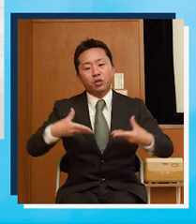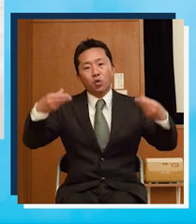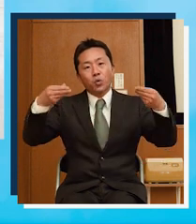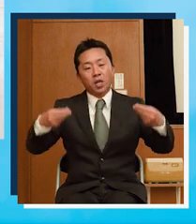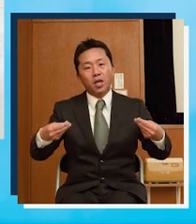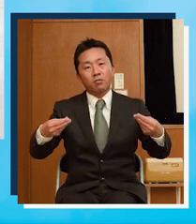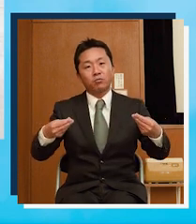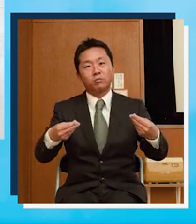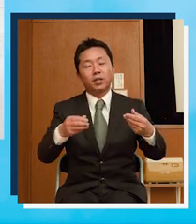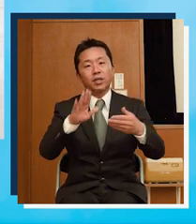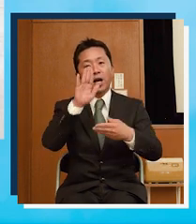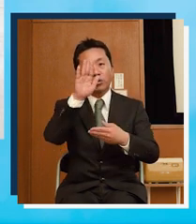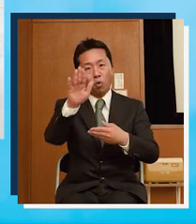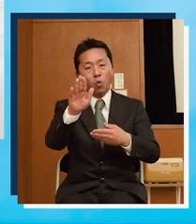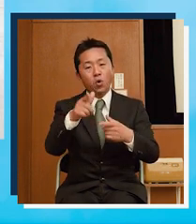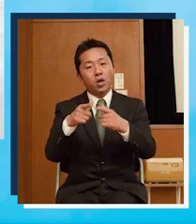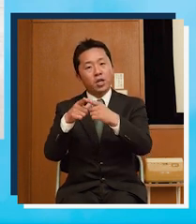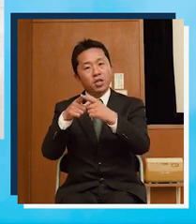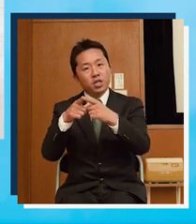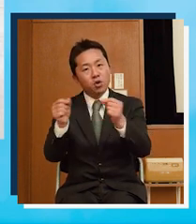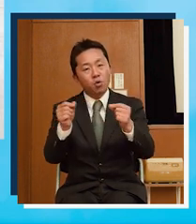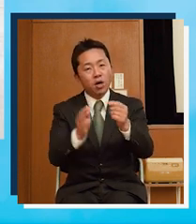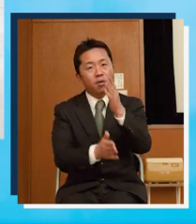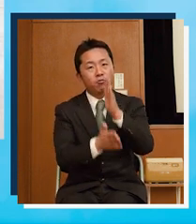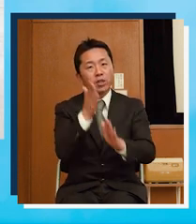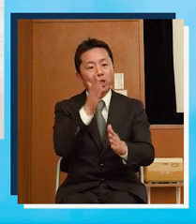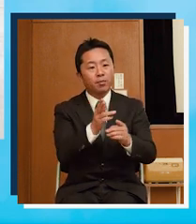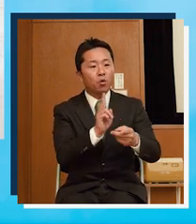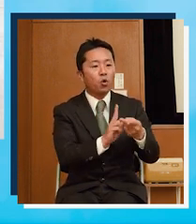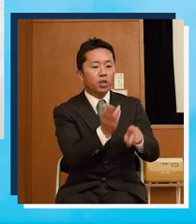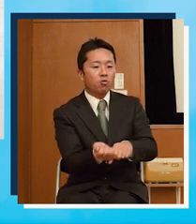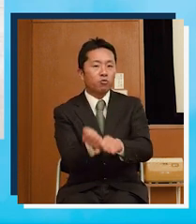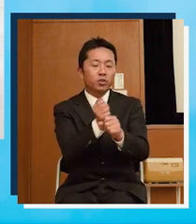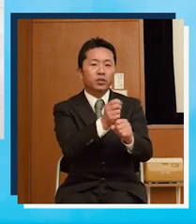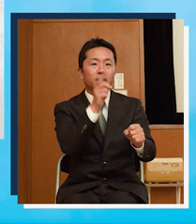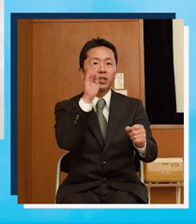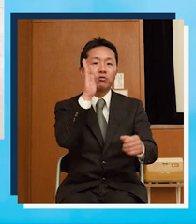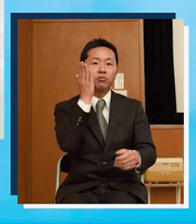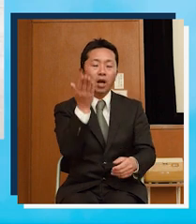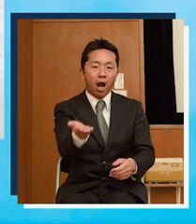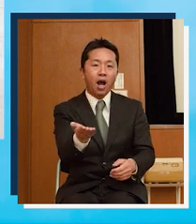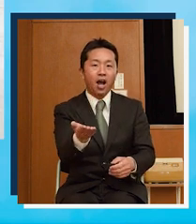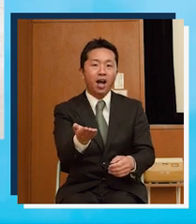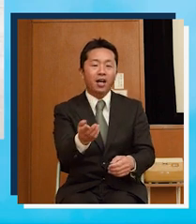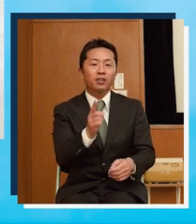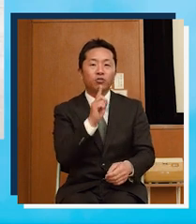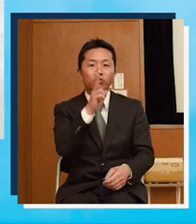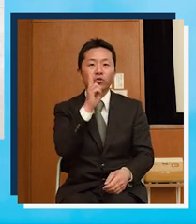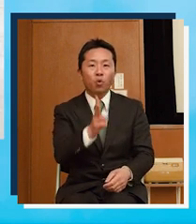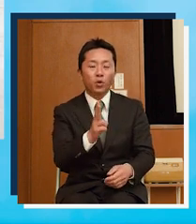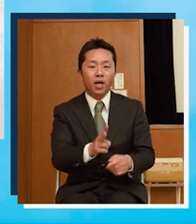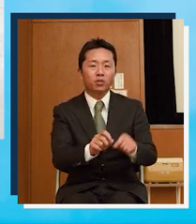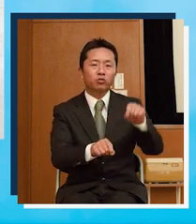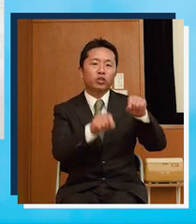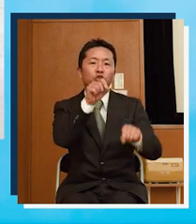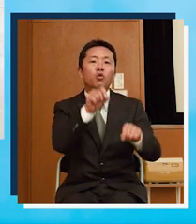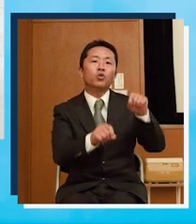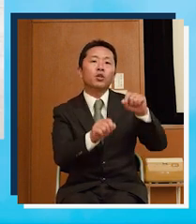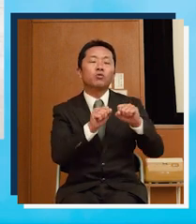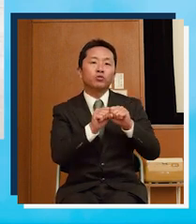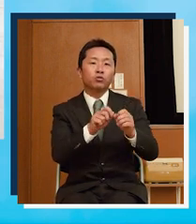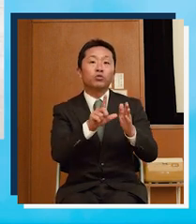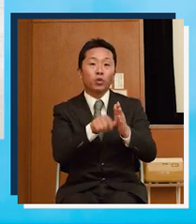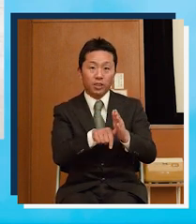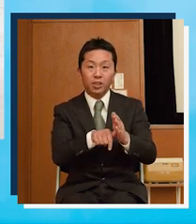どのように沖縄をですね再びに日本に復帰させていくかという法制をこう調整するそういう